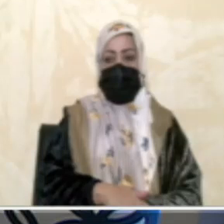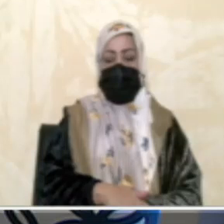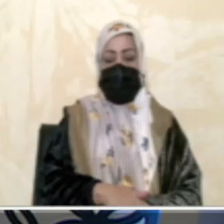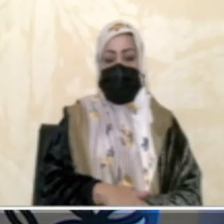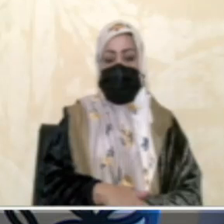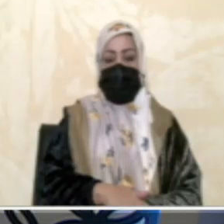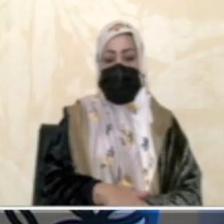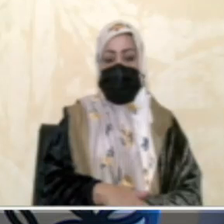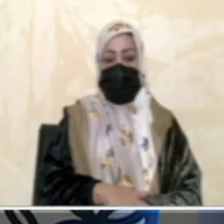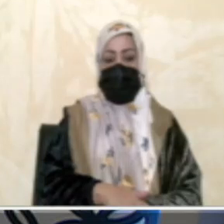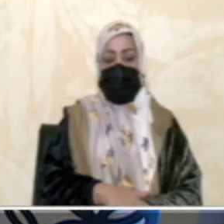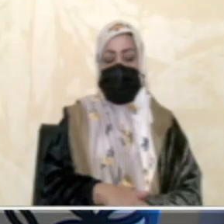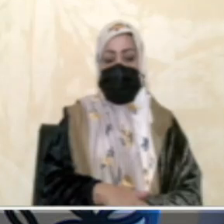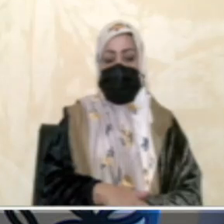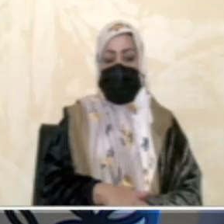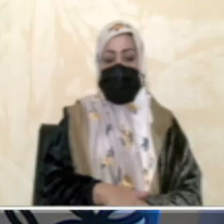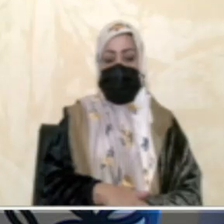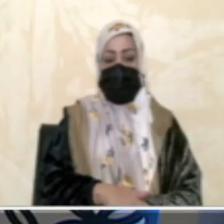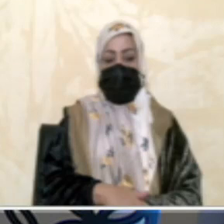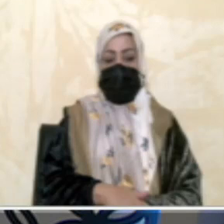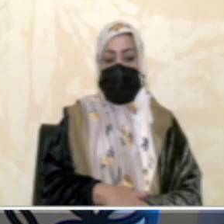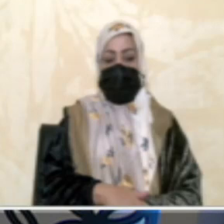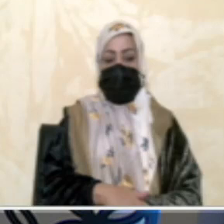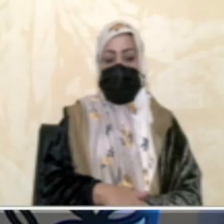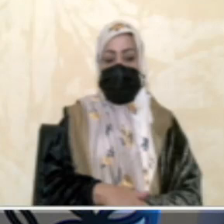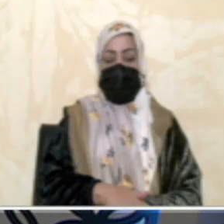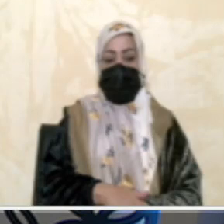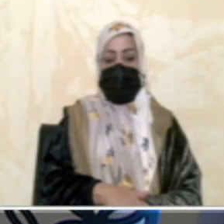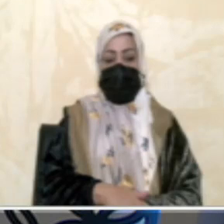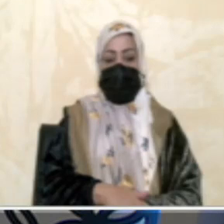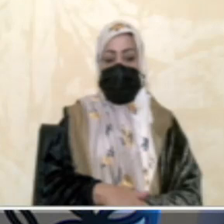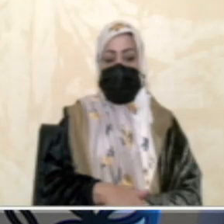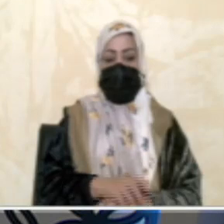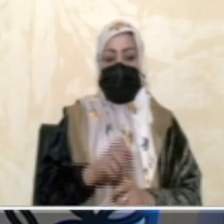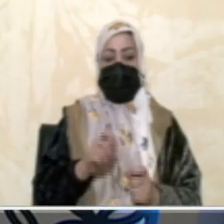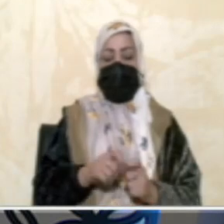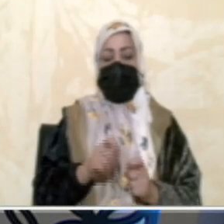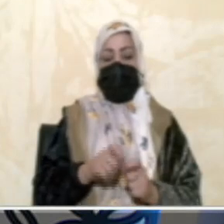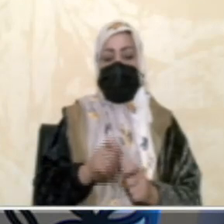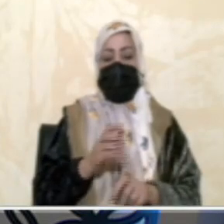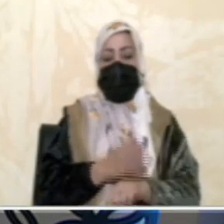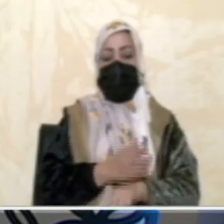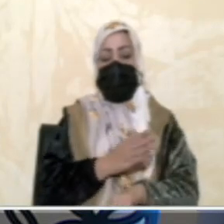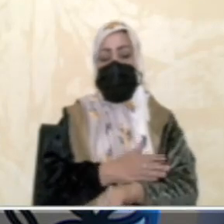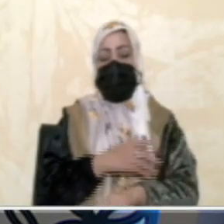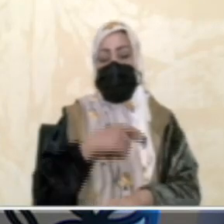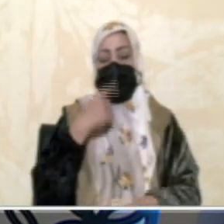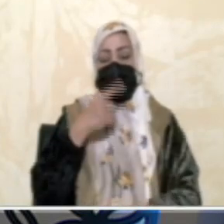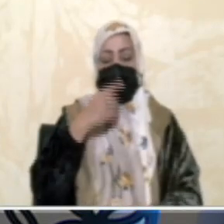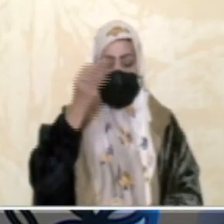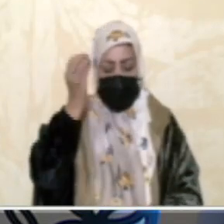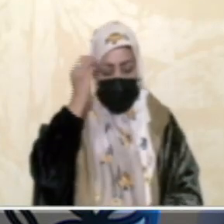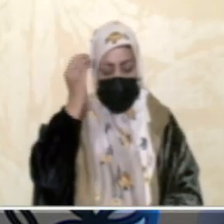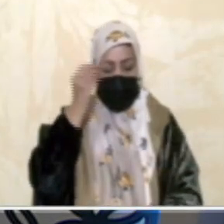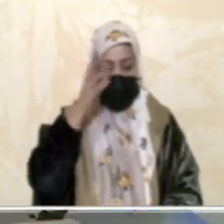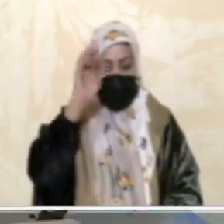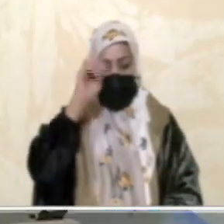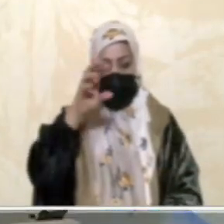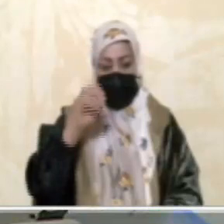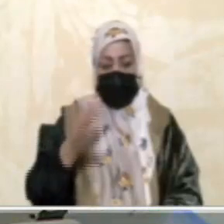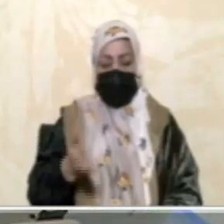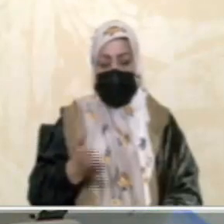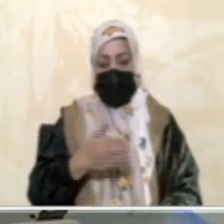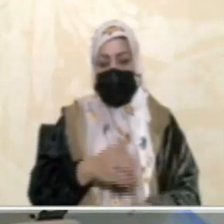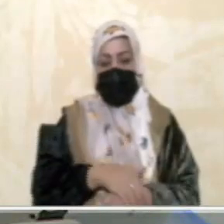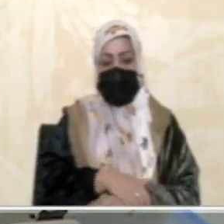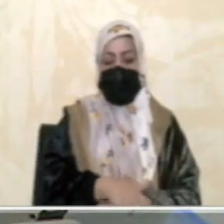المشايخ يرموا عليه لحم البشر ماشي وصلت الفكره بارك الله فيك يا مبروك شكرا لك بارك الله فيك